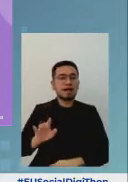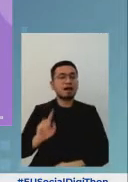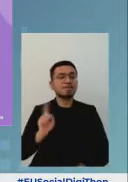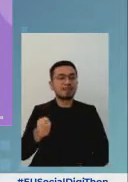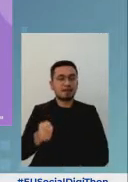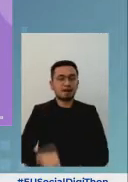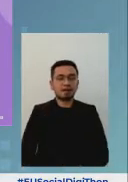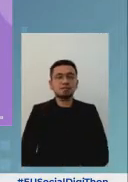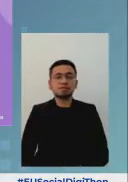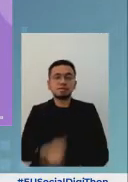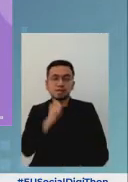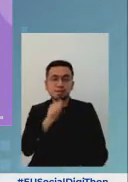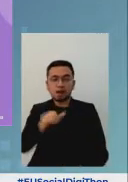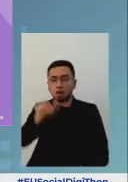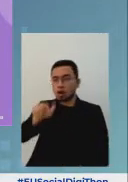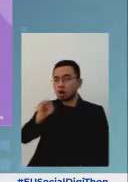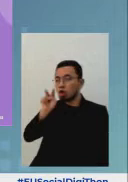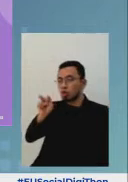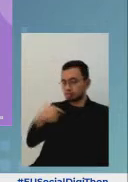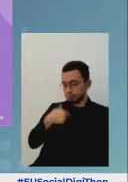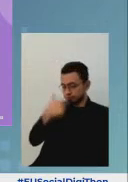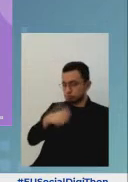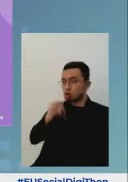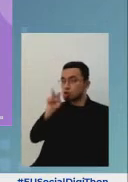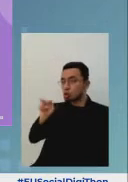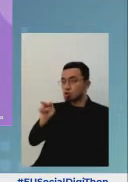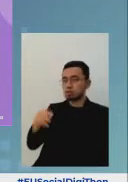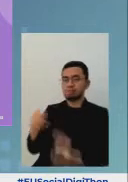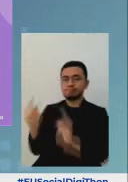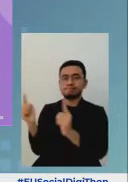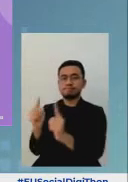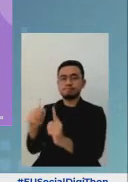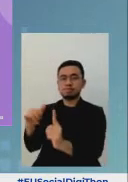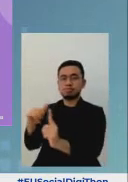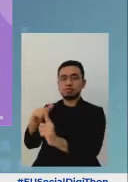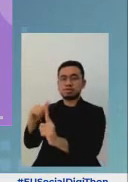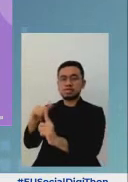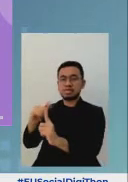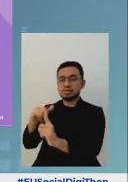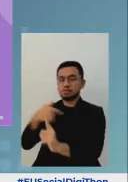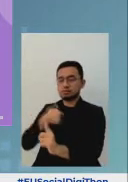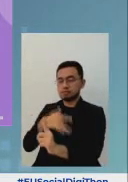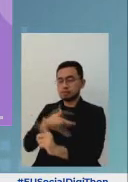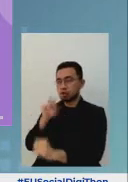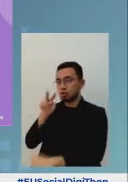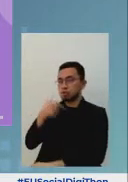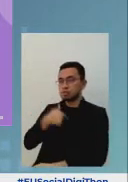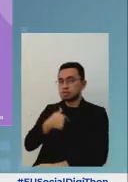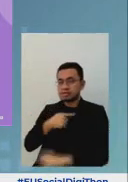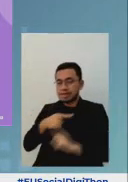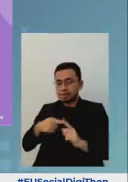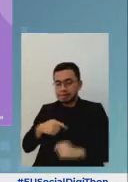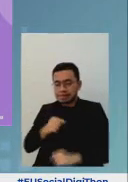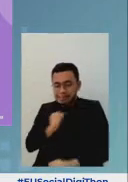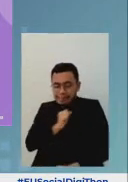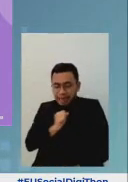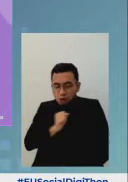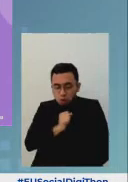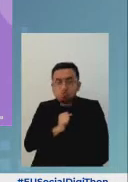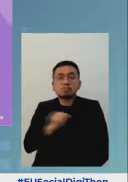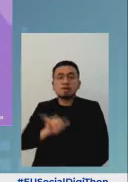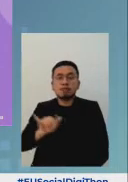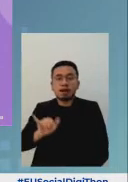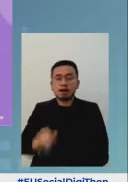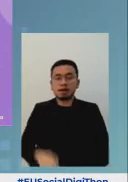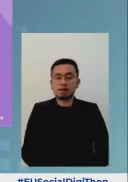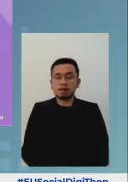pada penonton. Itu ya, penonton itu seringkali juga ikut ketakutan ya, dan terhambat mengekspresikan diri. Aduh,